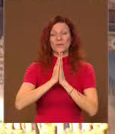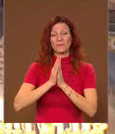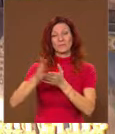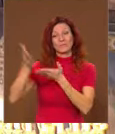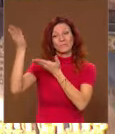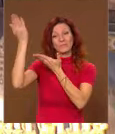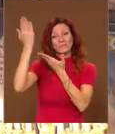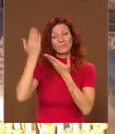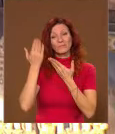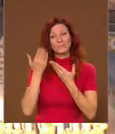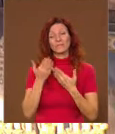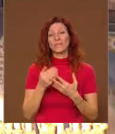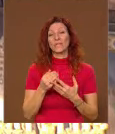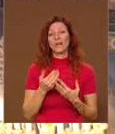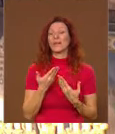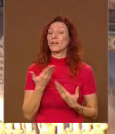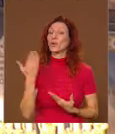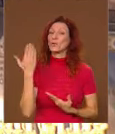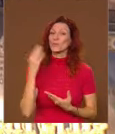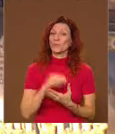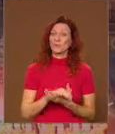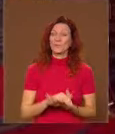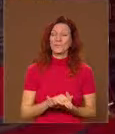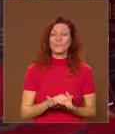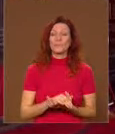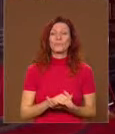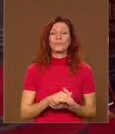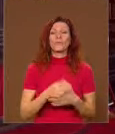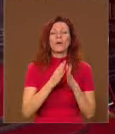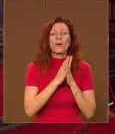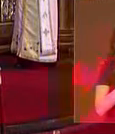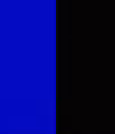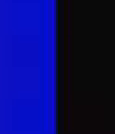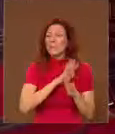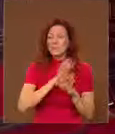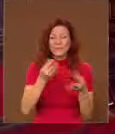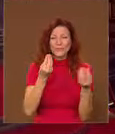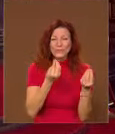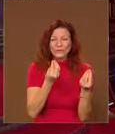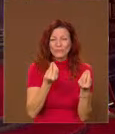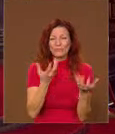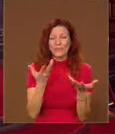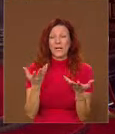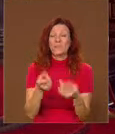Чуваме всички духовни блага, които идват от Бога, да се изпросват от църквата.